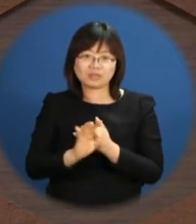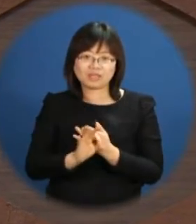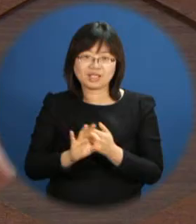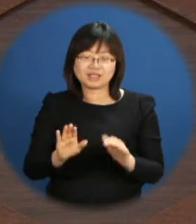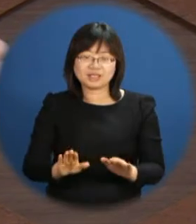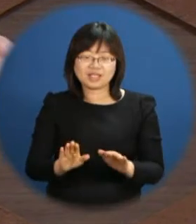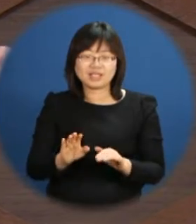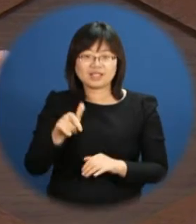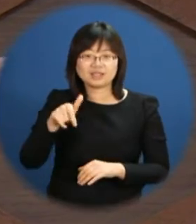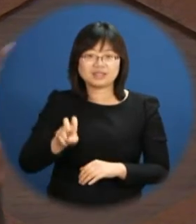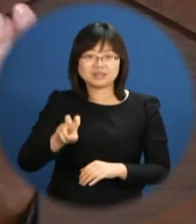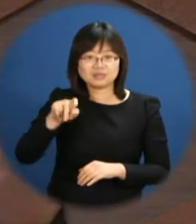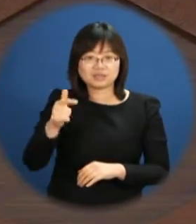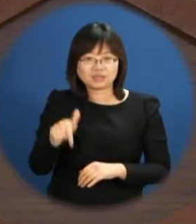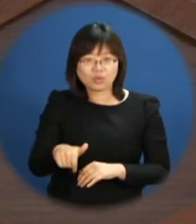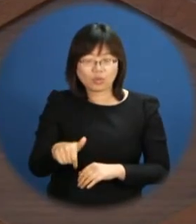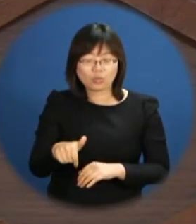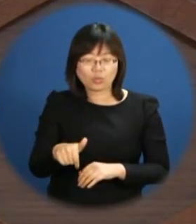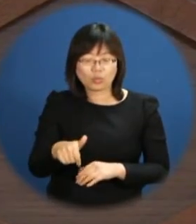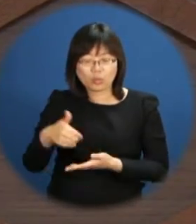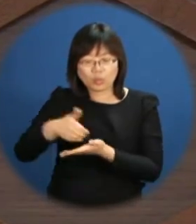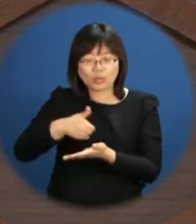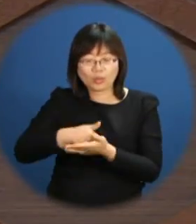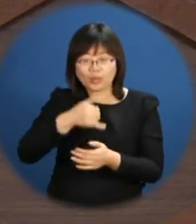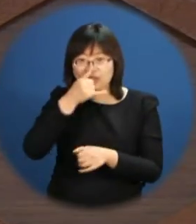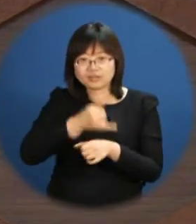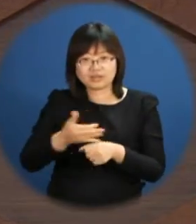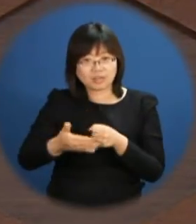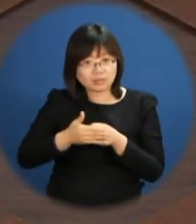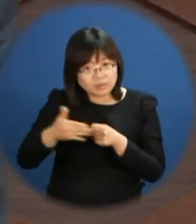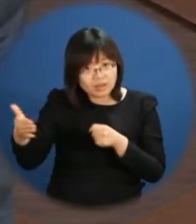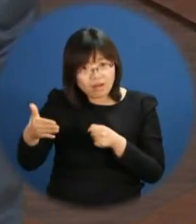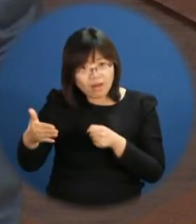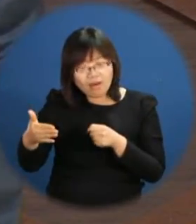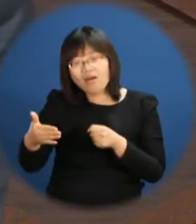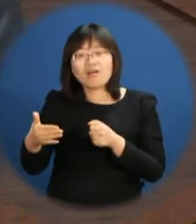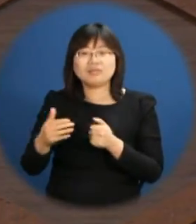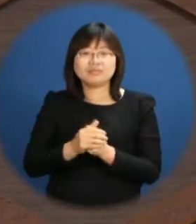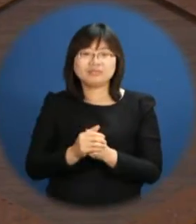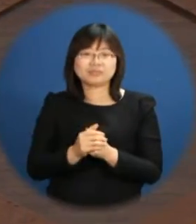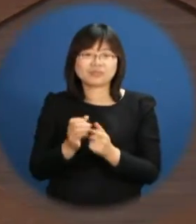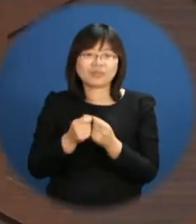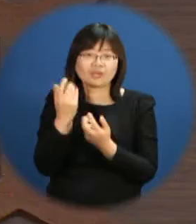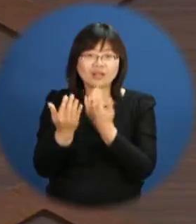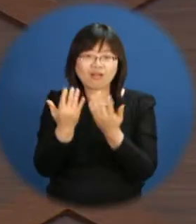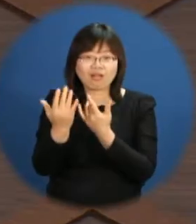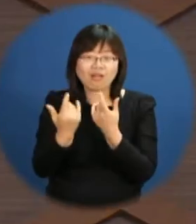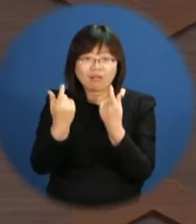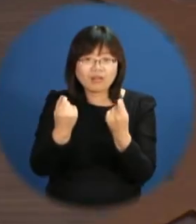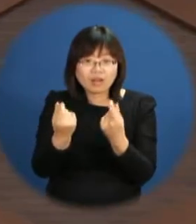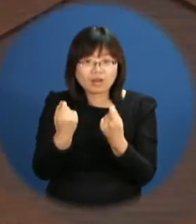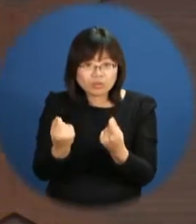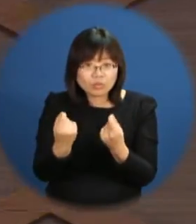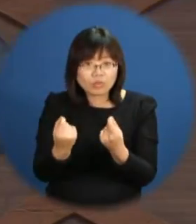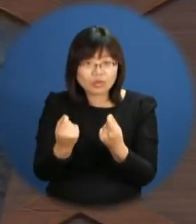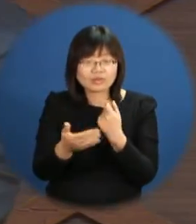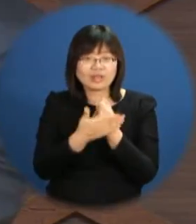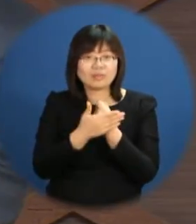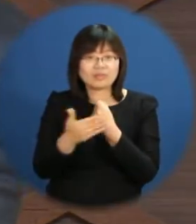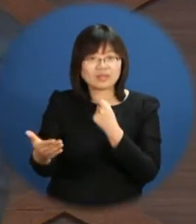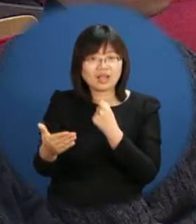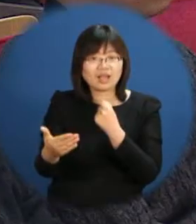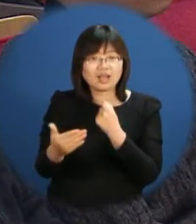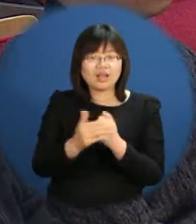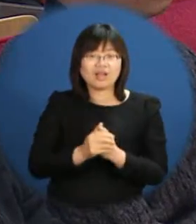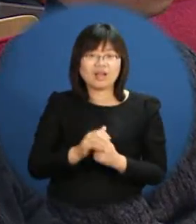이제 금속이 녹이 쓰는 것이 연소와 같은 자극 작용 이 곡은 에 그래서 프로지